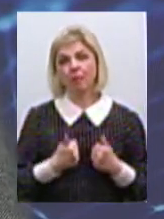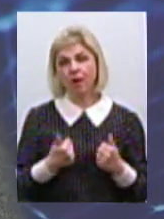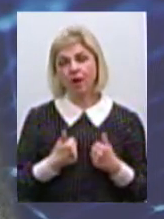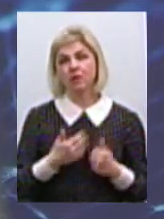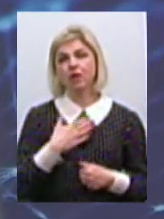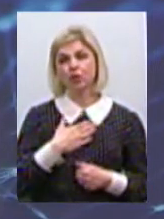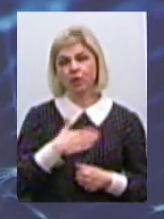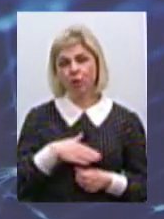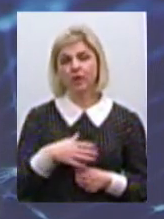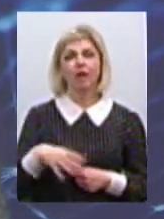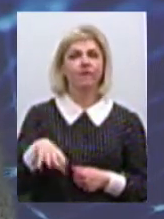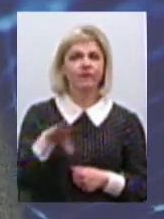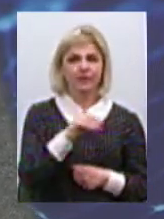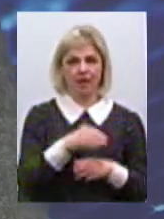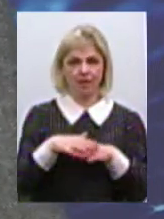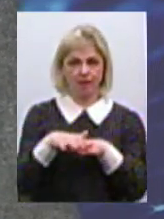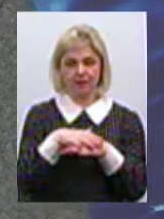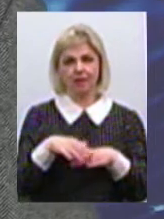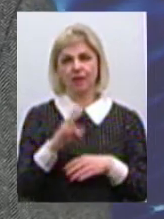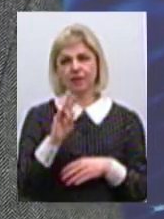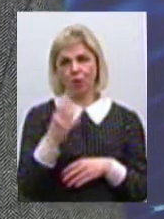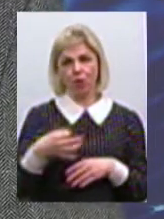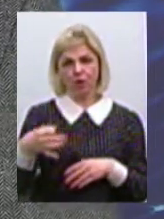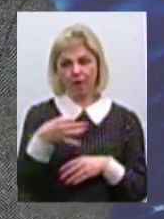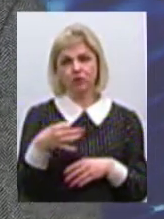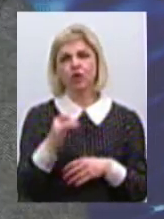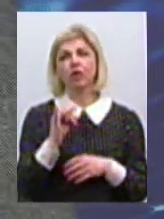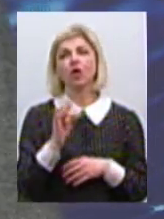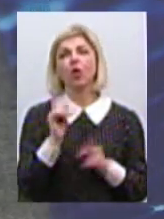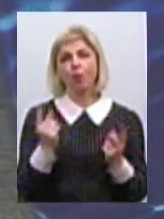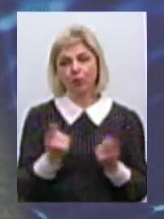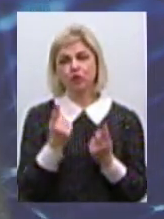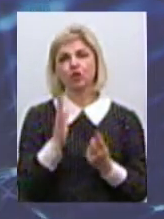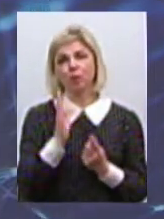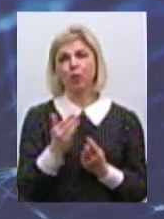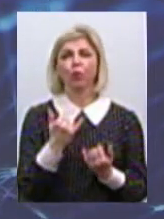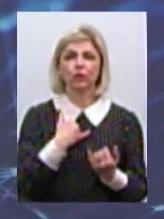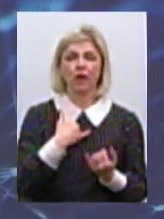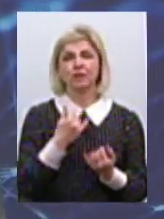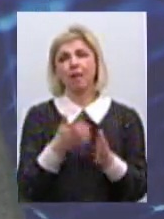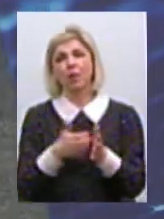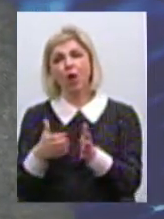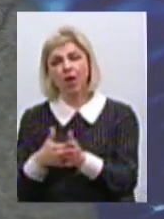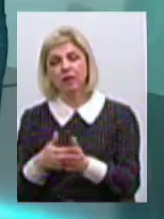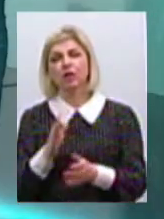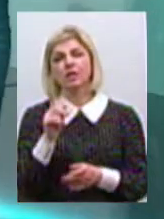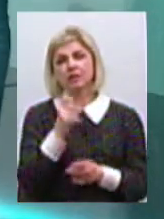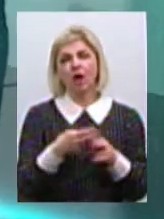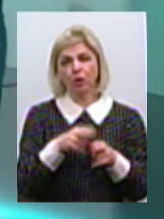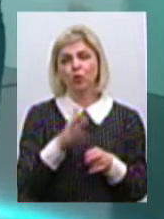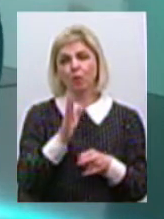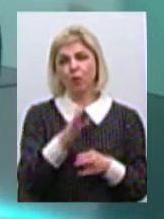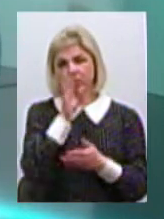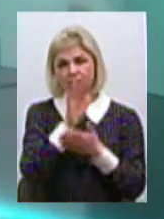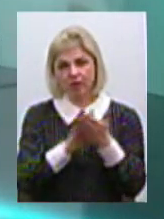задовольнити все населення Миколаївщини, але, як правило, звичайно, будуть десь у нас прогалини, за які будемо вибачатися